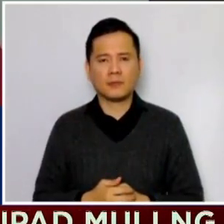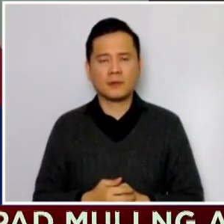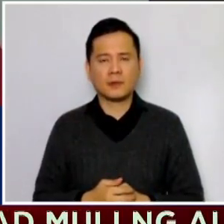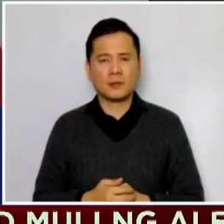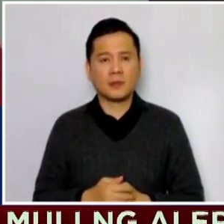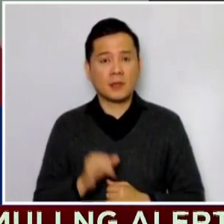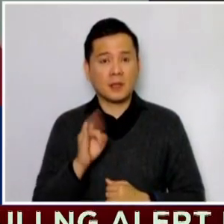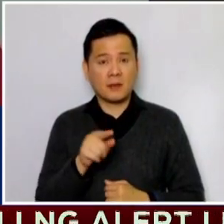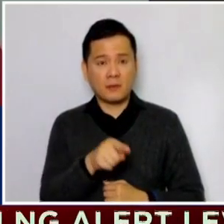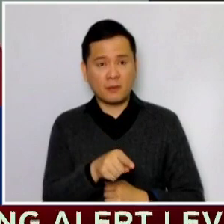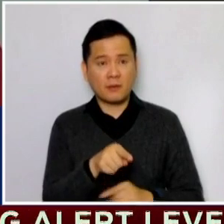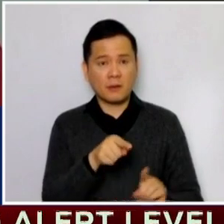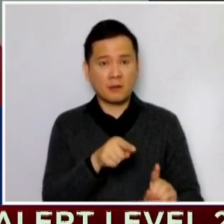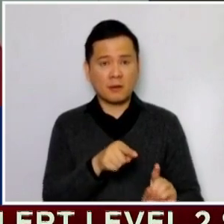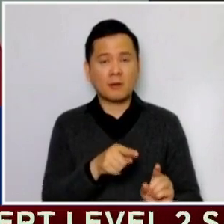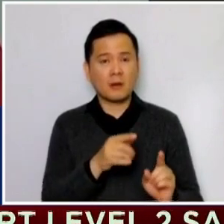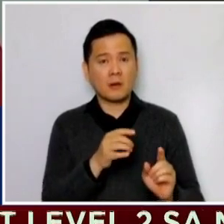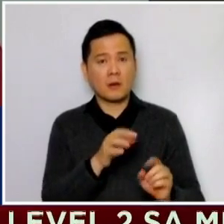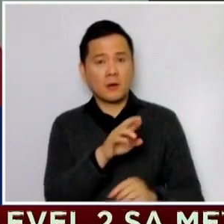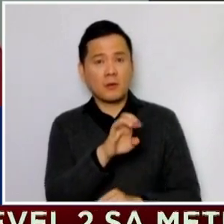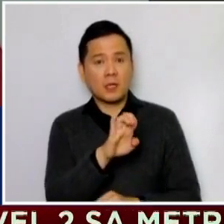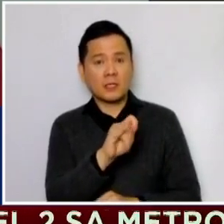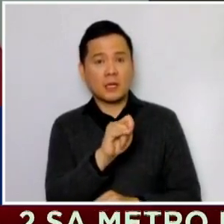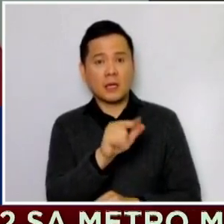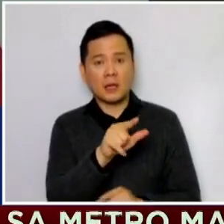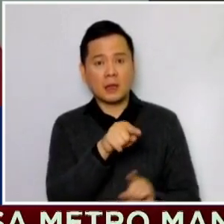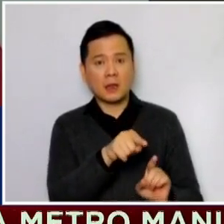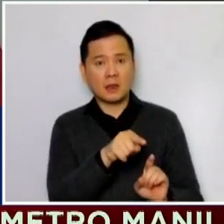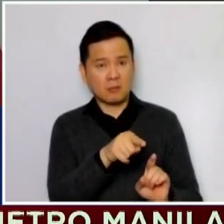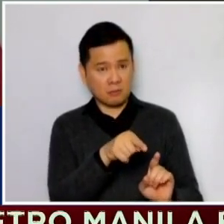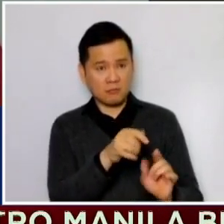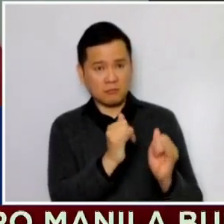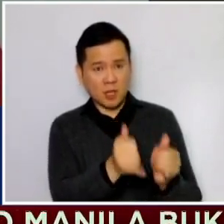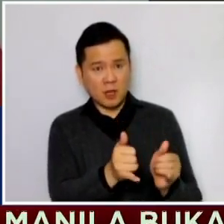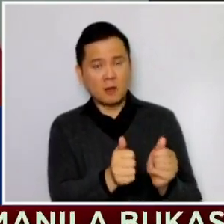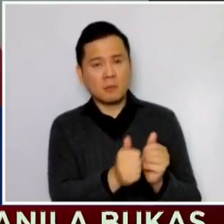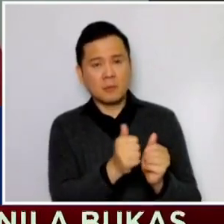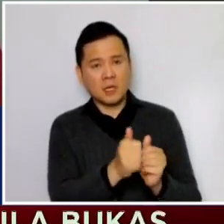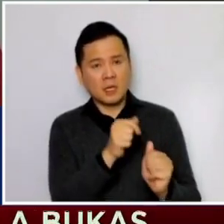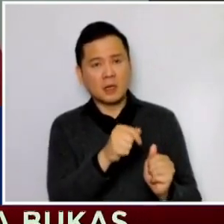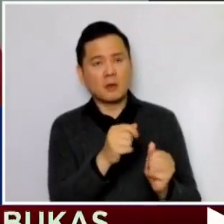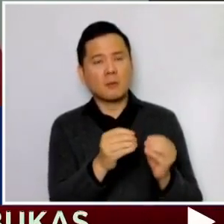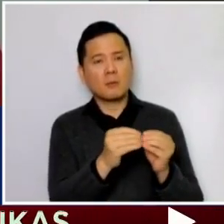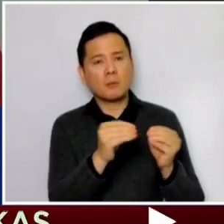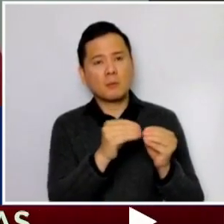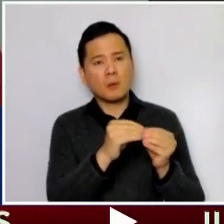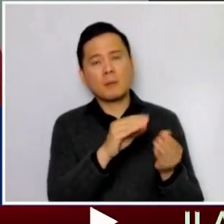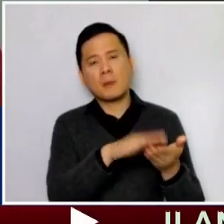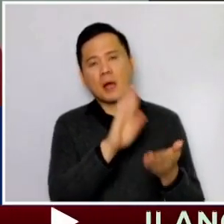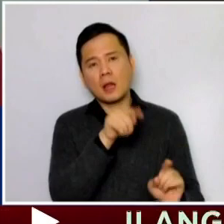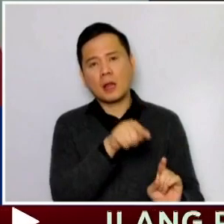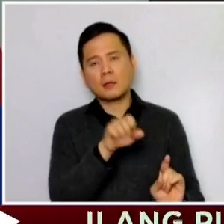price isusundin, yun po yung sinunod natin na mas mababa sila sa retail price yung Pharmaly